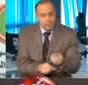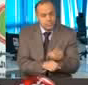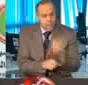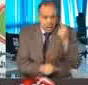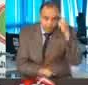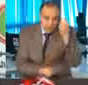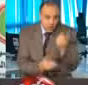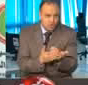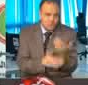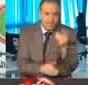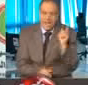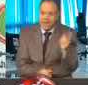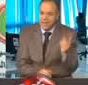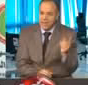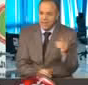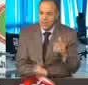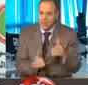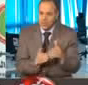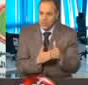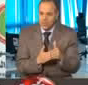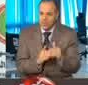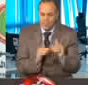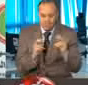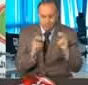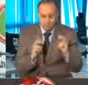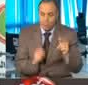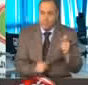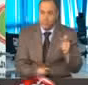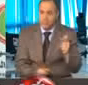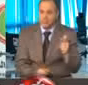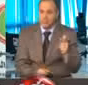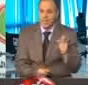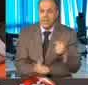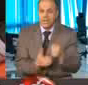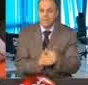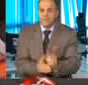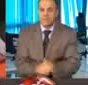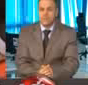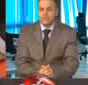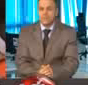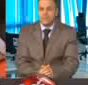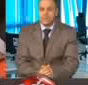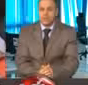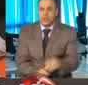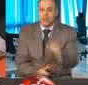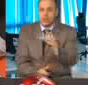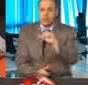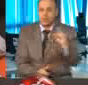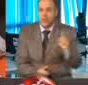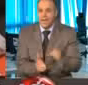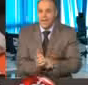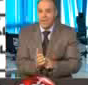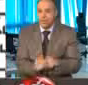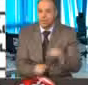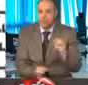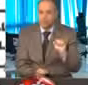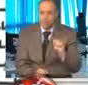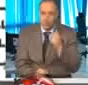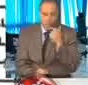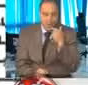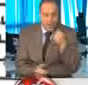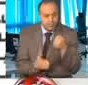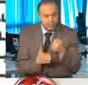جديدة حتى ونوصل للتقليص الفعلي في الحوادث. هي جملة من الإجراءات بإمكانها أن تحد من